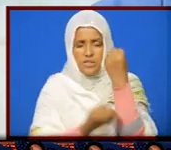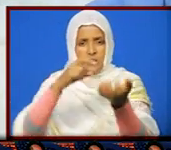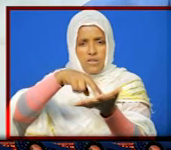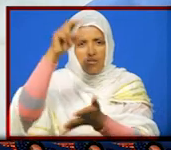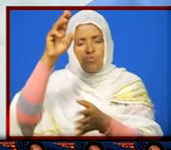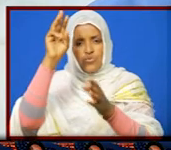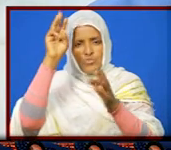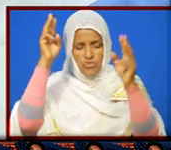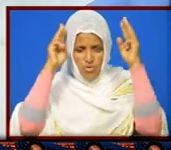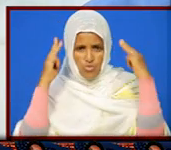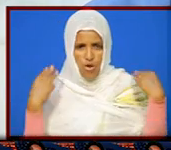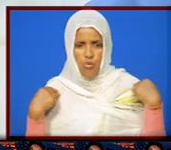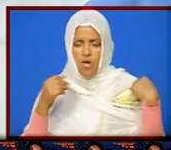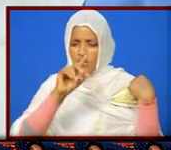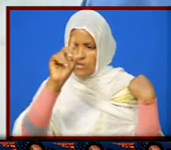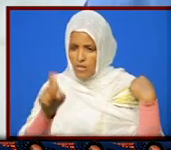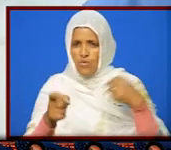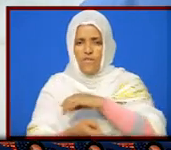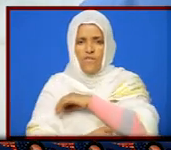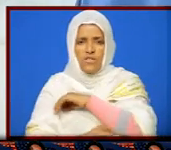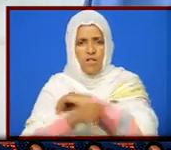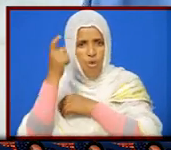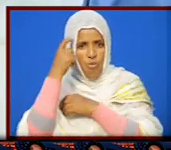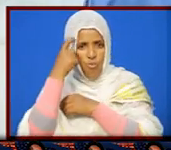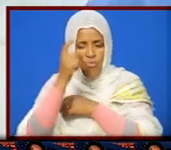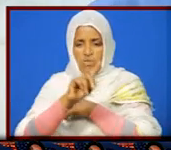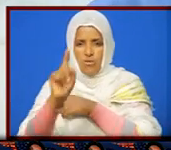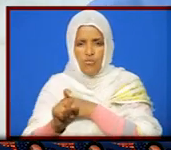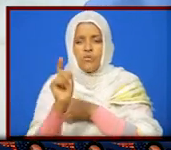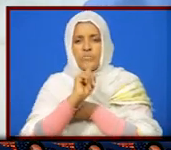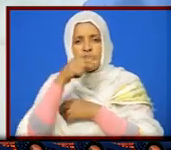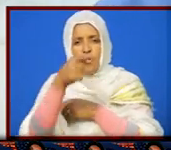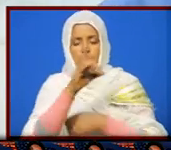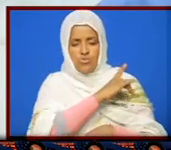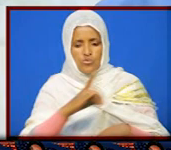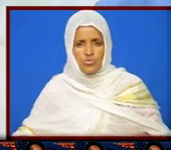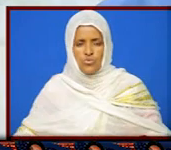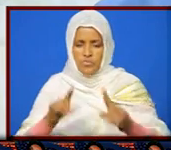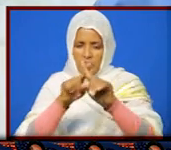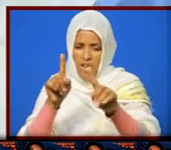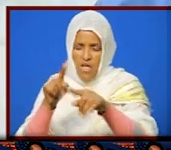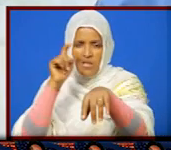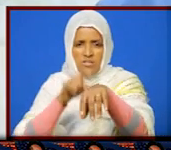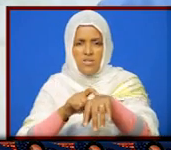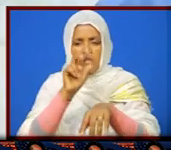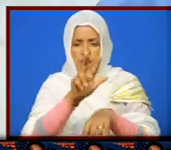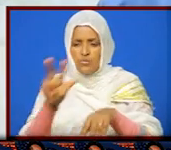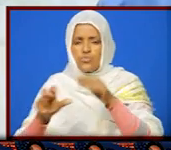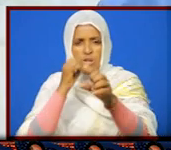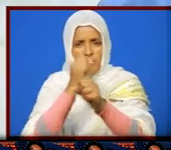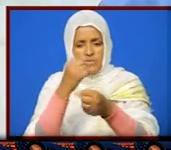ተነስተው ሰዱቃውያን ጥያቄ ያቀረቡለት ሊፈትኑት ነው ጥያቄ ያቀረቡለት ምን ይላል ነው። ክርስቶስ በተለያየ